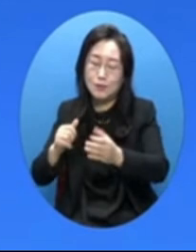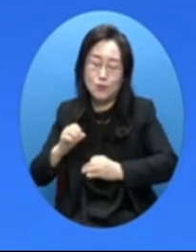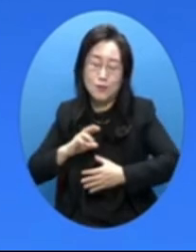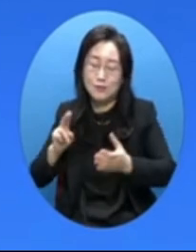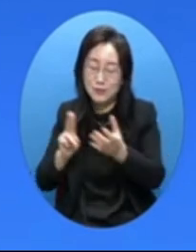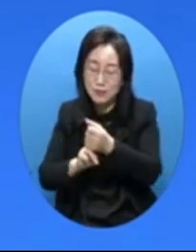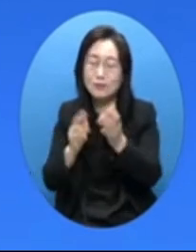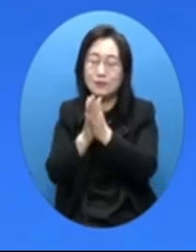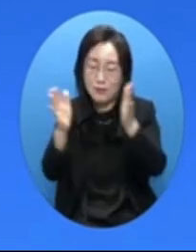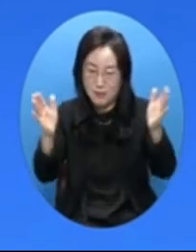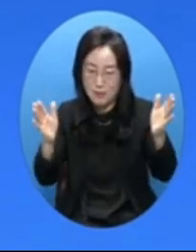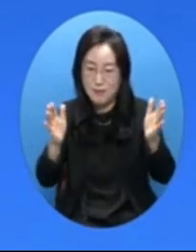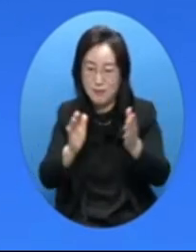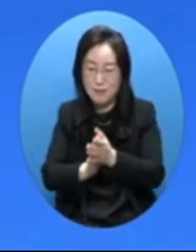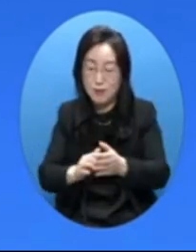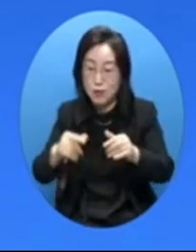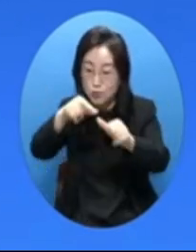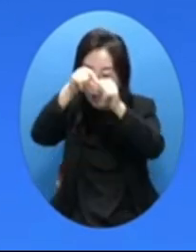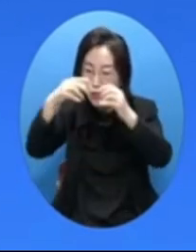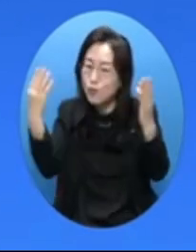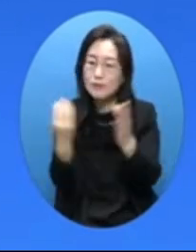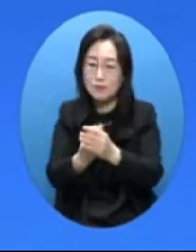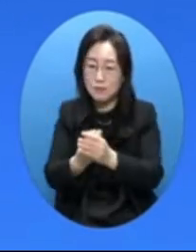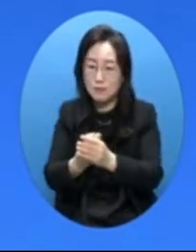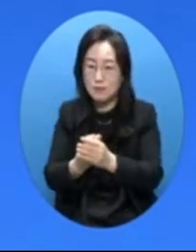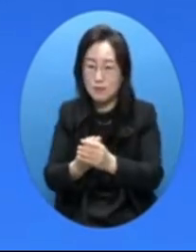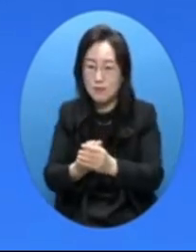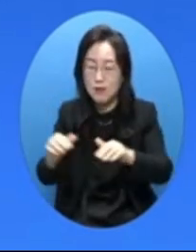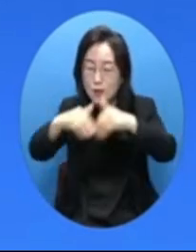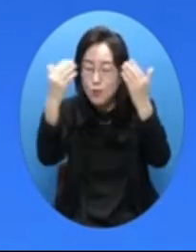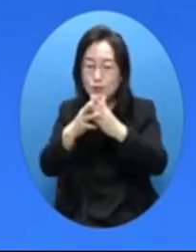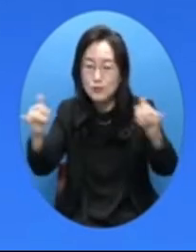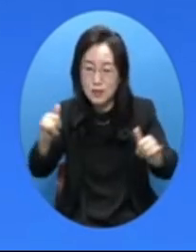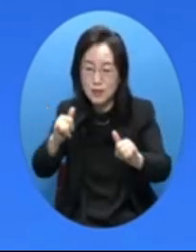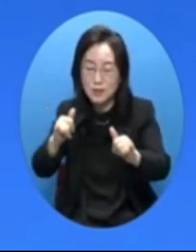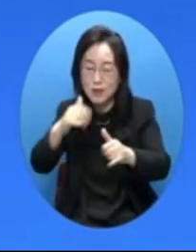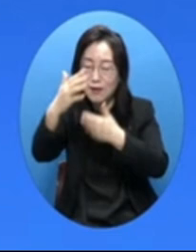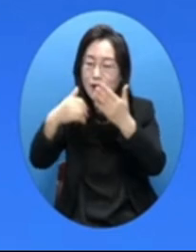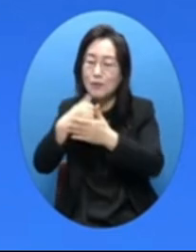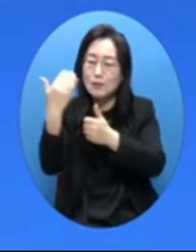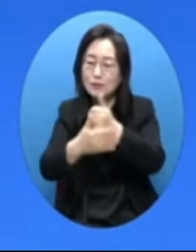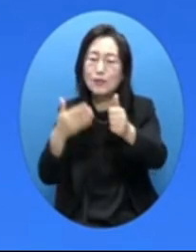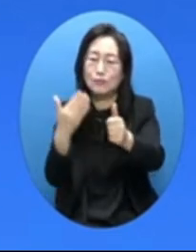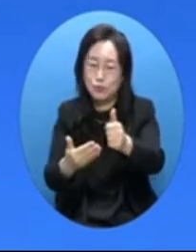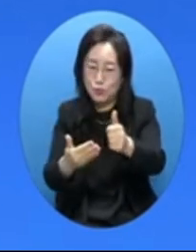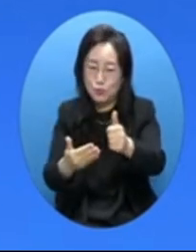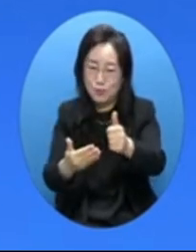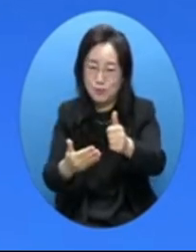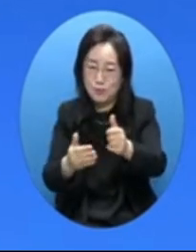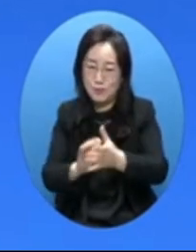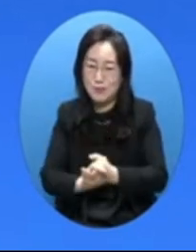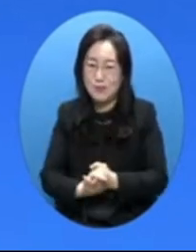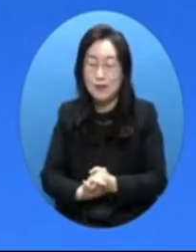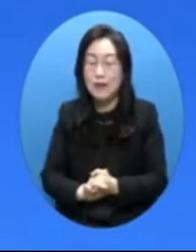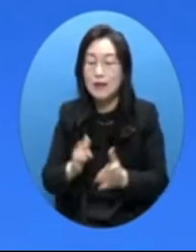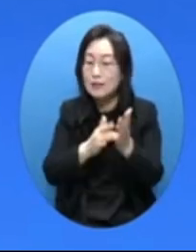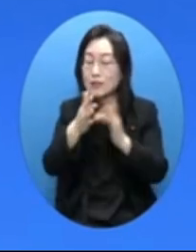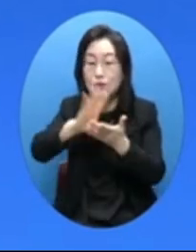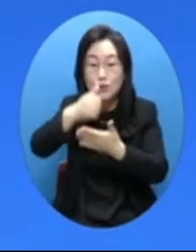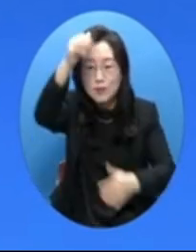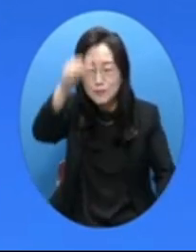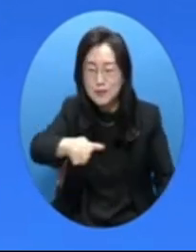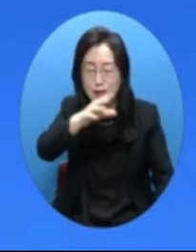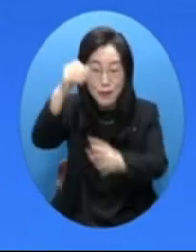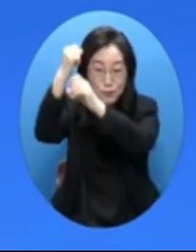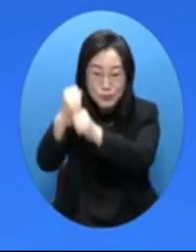순간이었습니다 구원의 완성되는 시간이었습니다 뭔 사람이 하나님의 은혜가 임하는 순간에 잊지 않게 되기를 바랍니다 예수 그리스도의